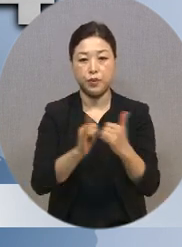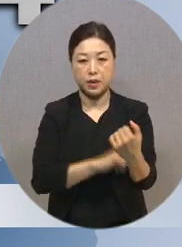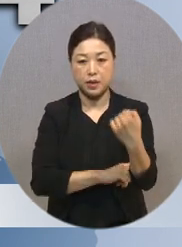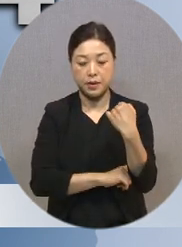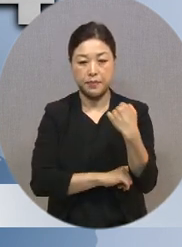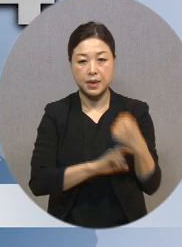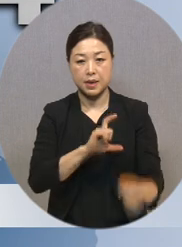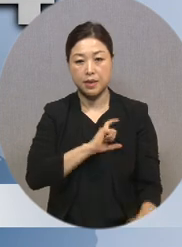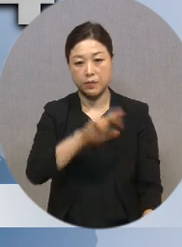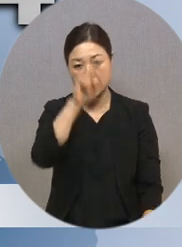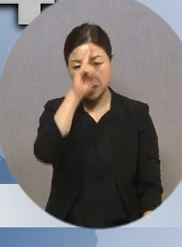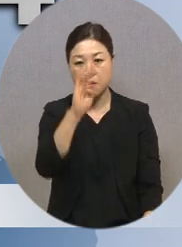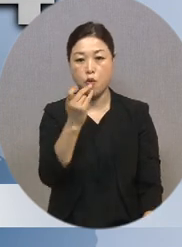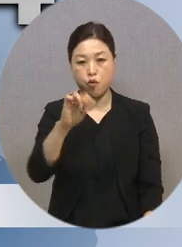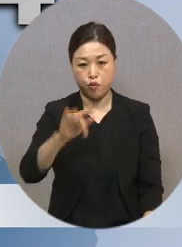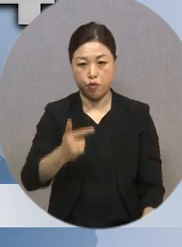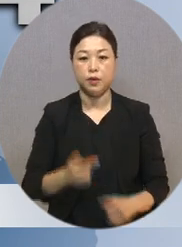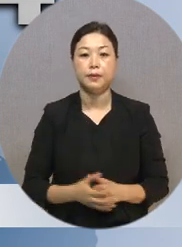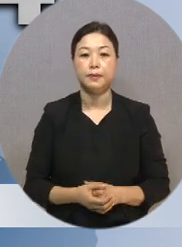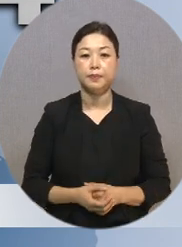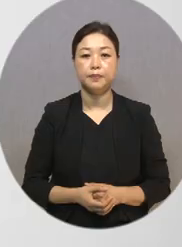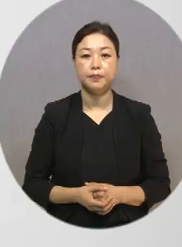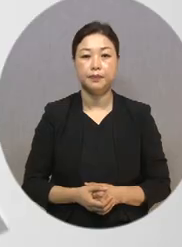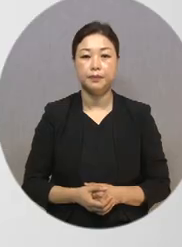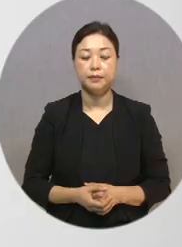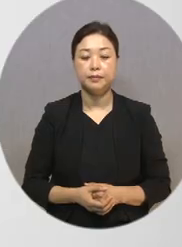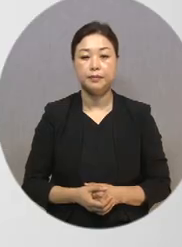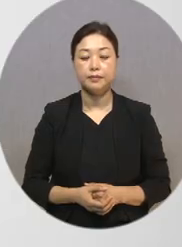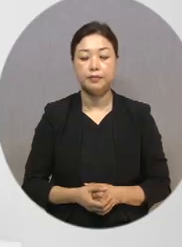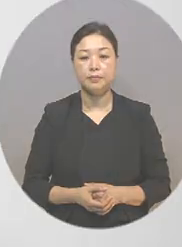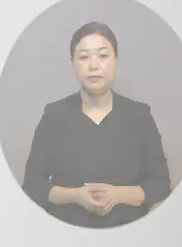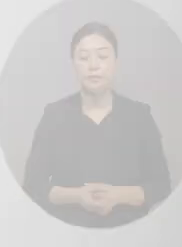국민의힘 최보윤 의원입니다.